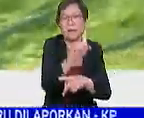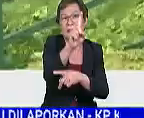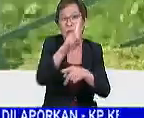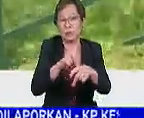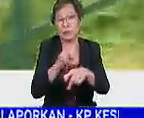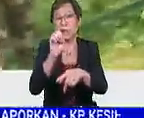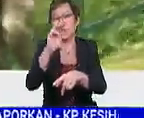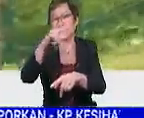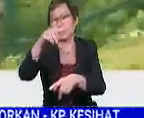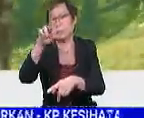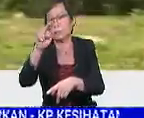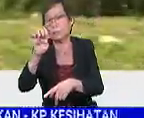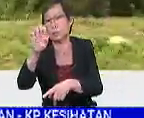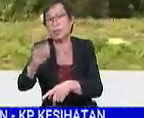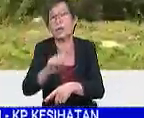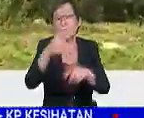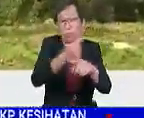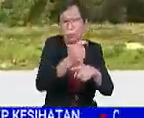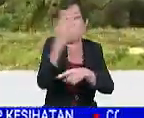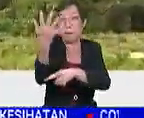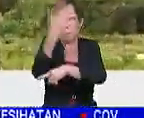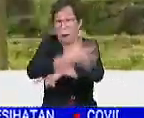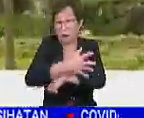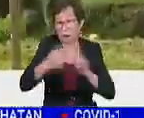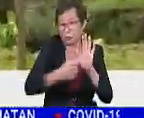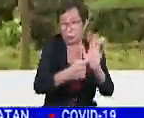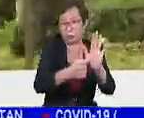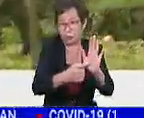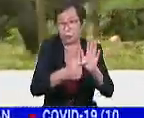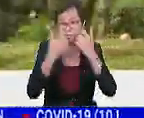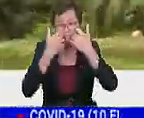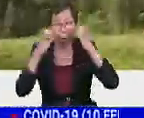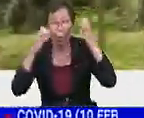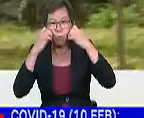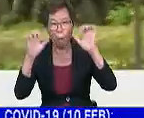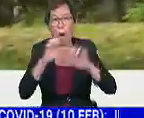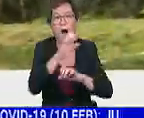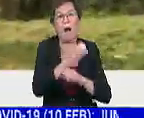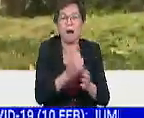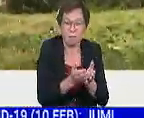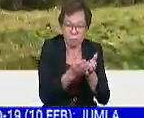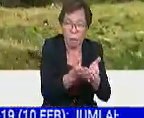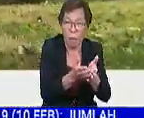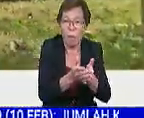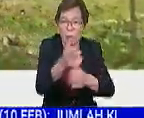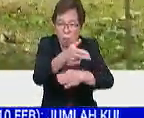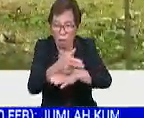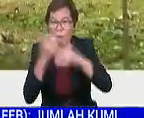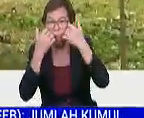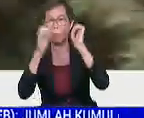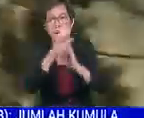diemporna exercise Li hari ini berjaya mempamerkan standard kemampuan aset serta keupayaan